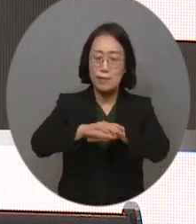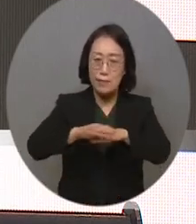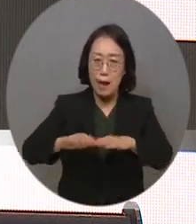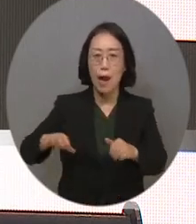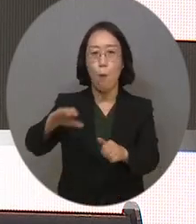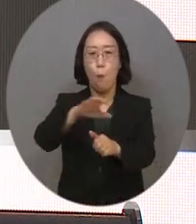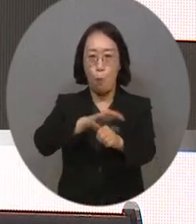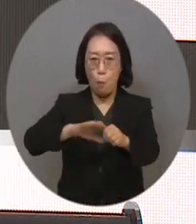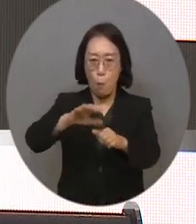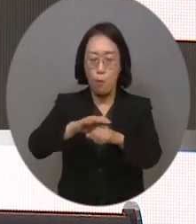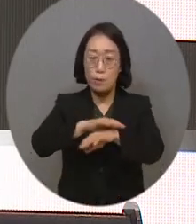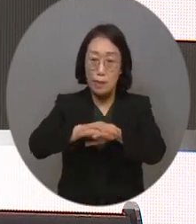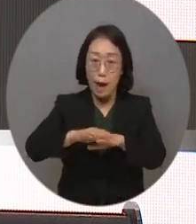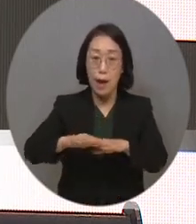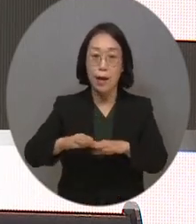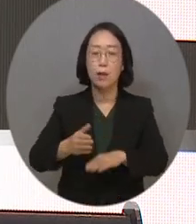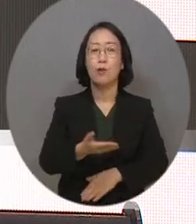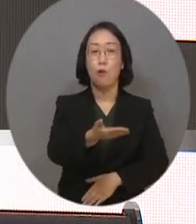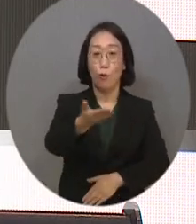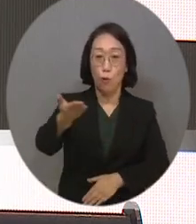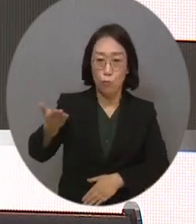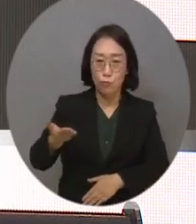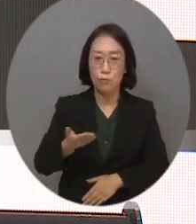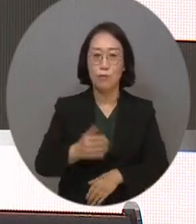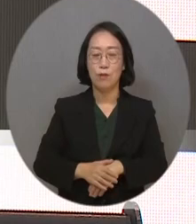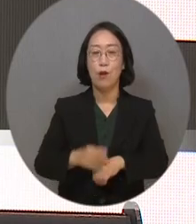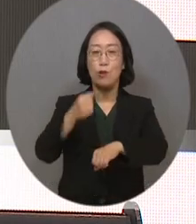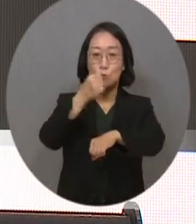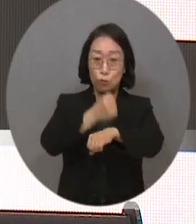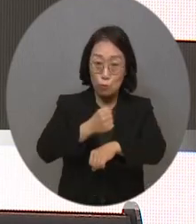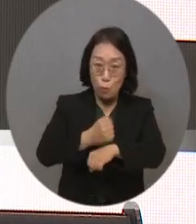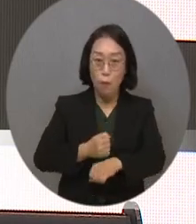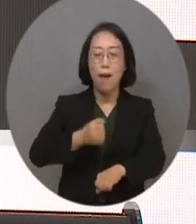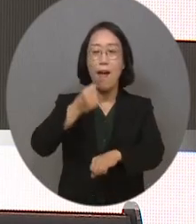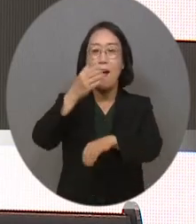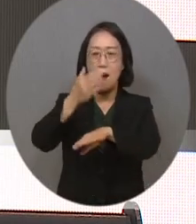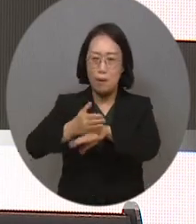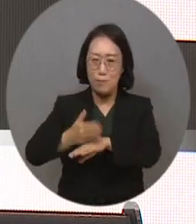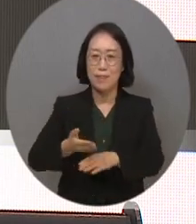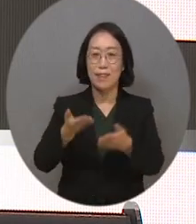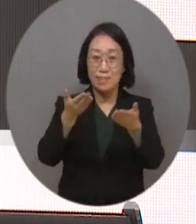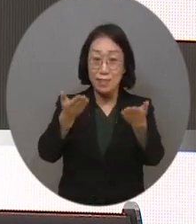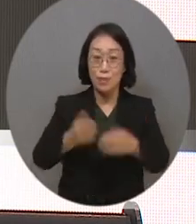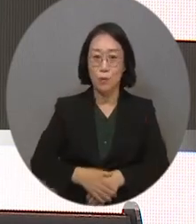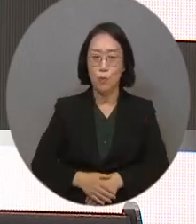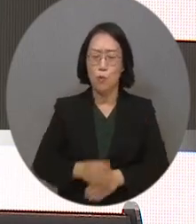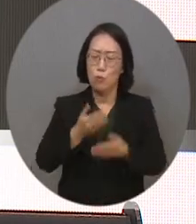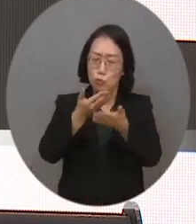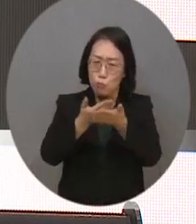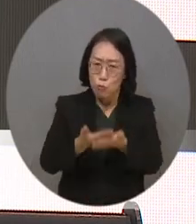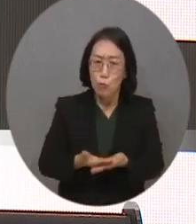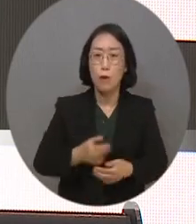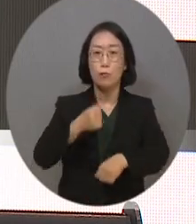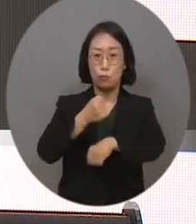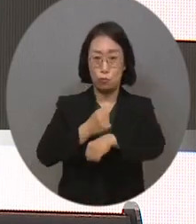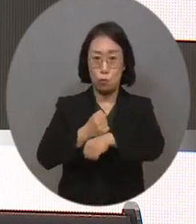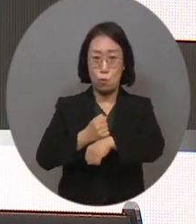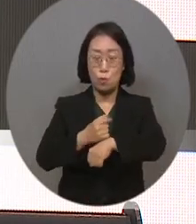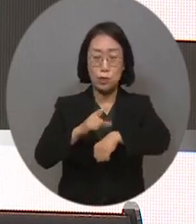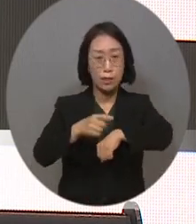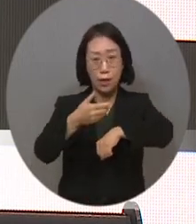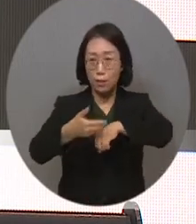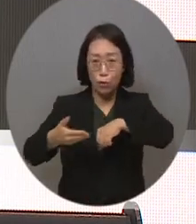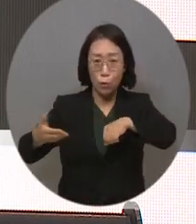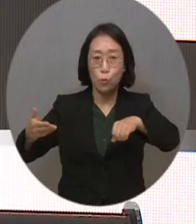소중이 갖고온 여러분들의 노고에 대해서 감사를 드리고 그 귀중함 세월이